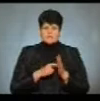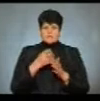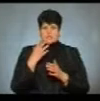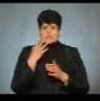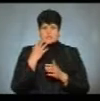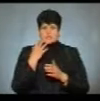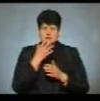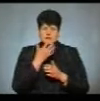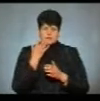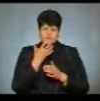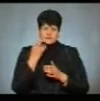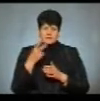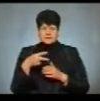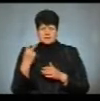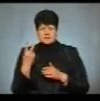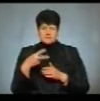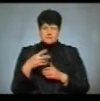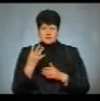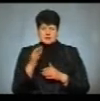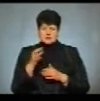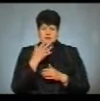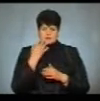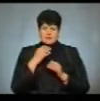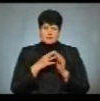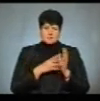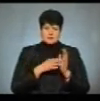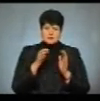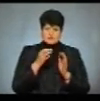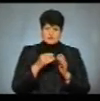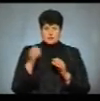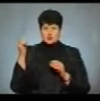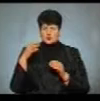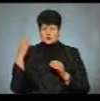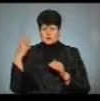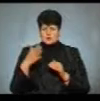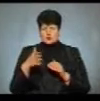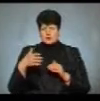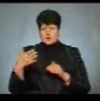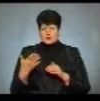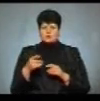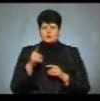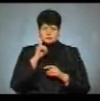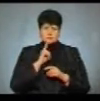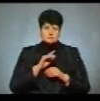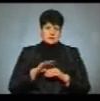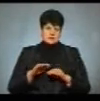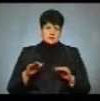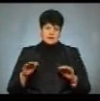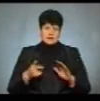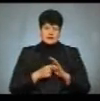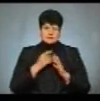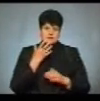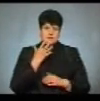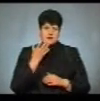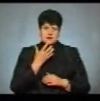температура 22 градуси, 24, 19 градусів. Сонячна сторона в нас, тому комфортно для дітей. Класи